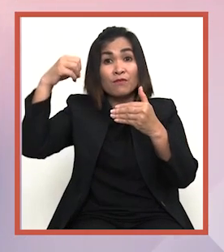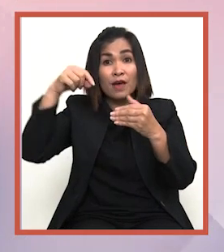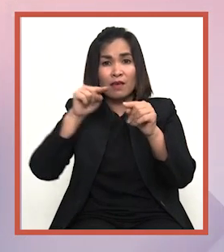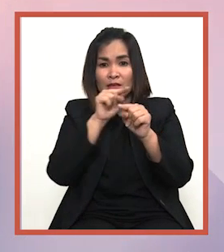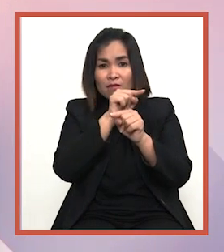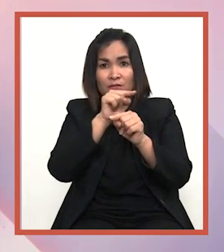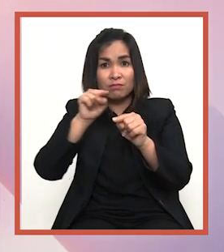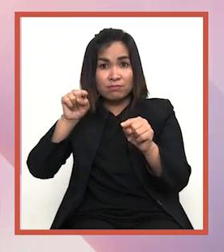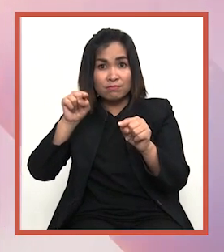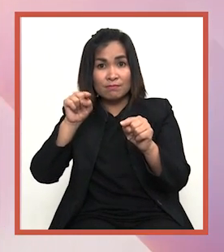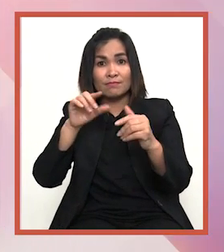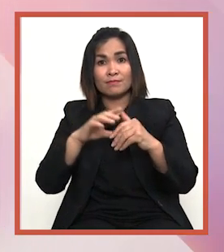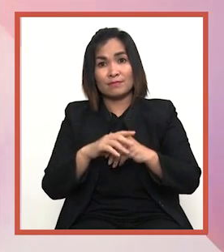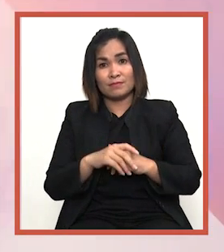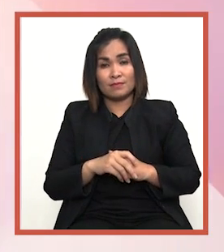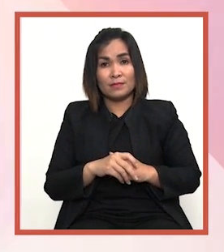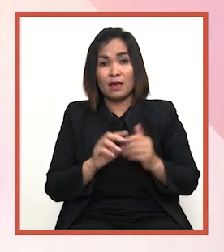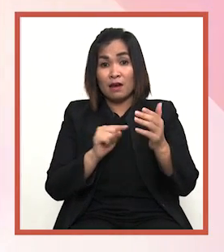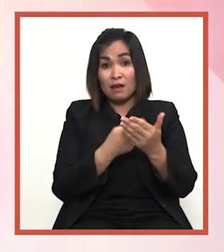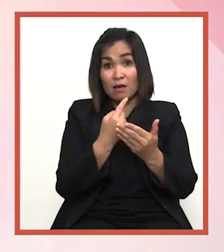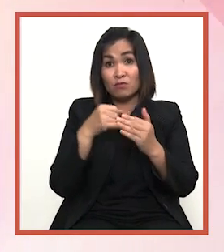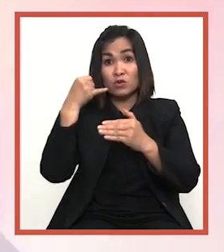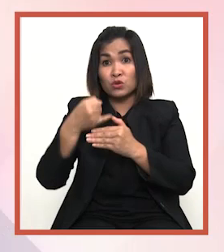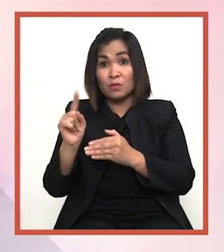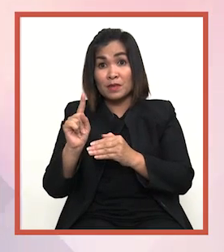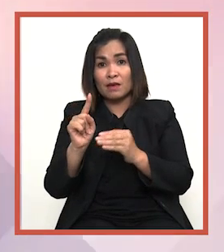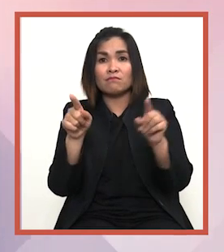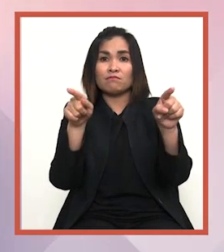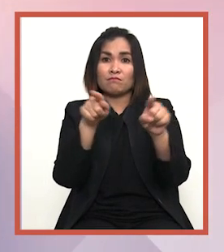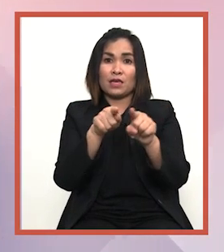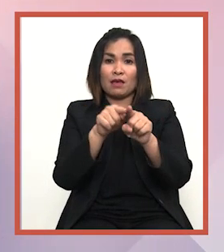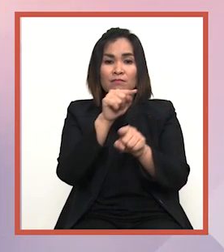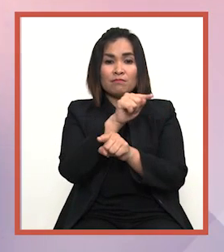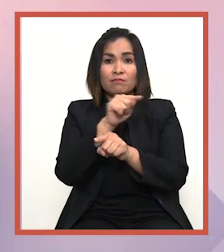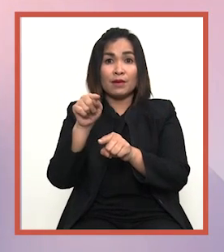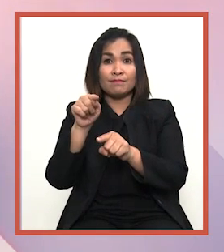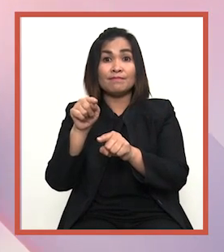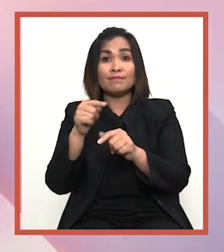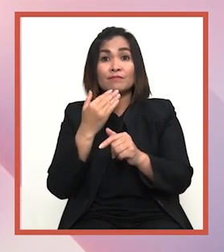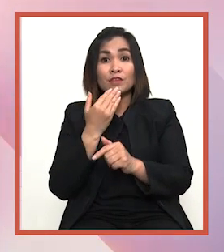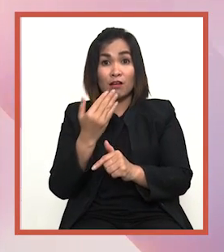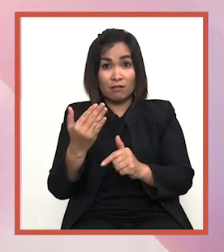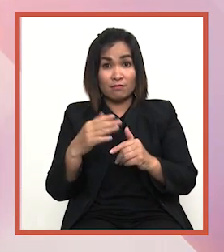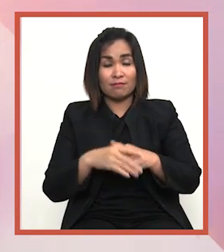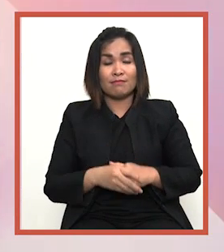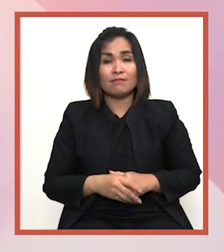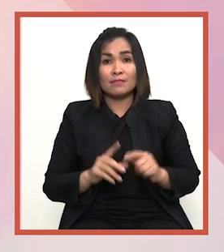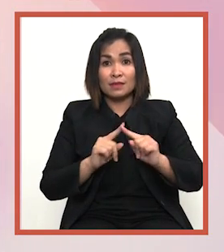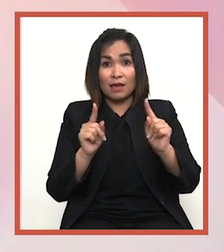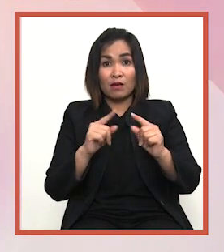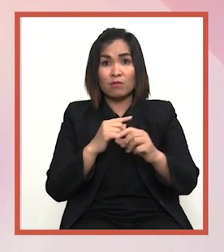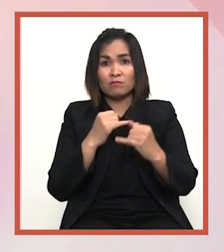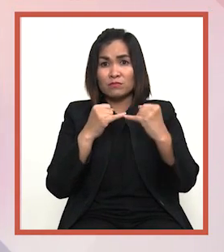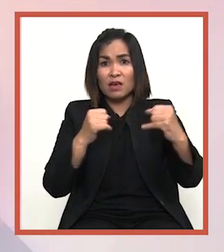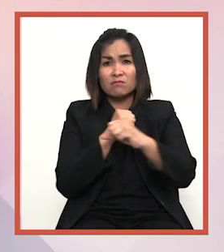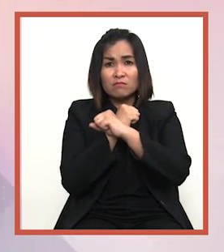ครับไม่ว่าสายเส้นนั้นนะครับจะไปเริ่มต้นที่ไหนและจะไปจบที่ไหนนะครับก็จะเป็นสายเส้นทึบตลอดเส้นนะครับแต่สายป้อง